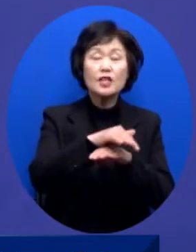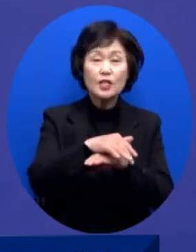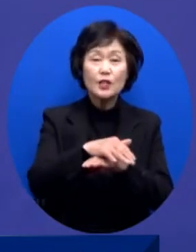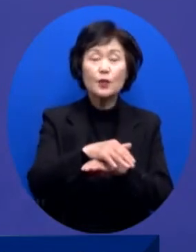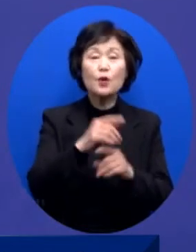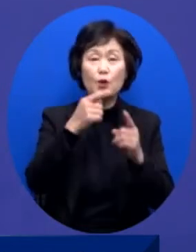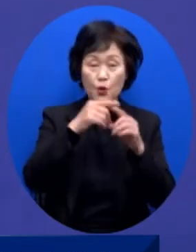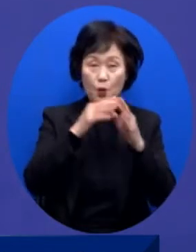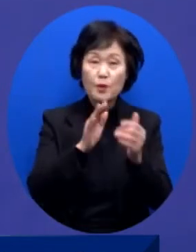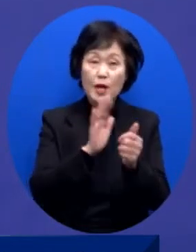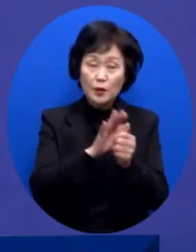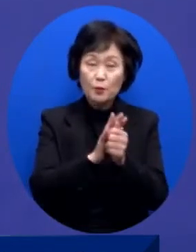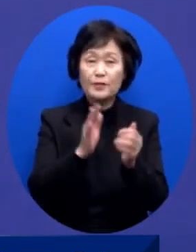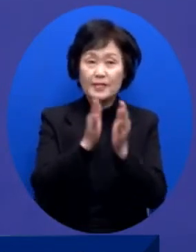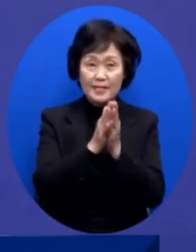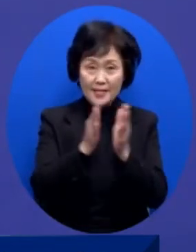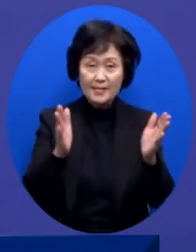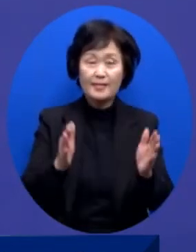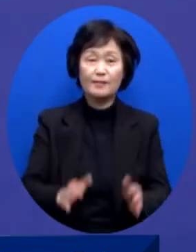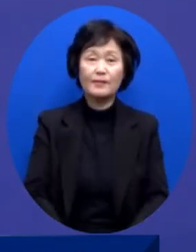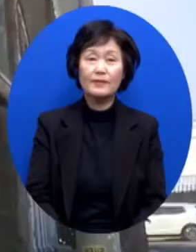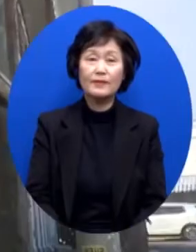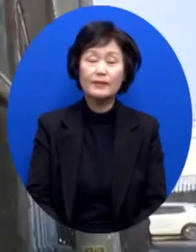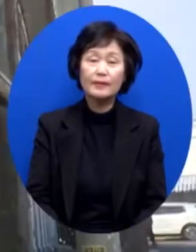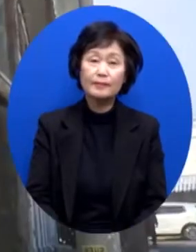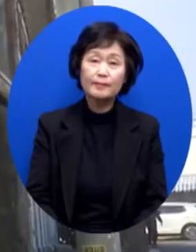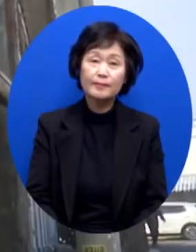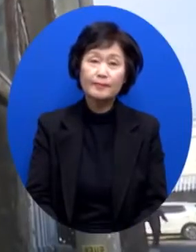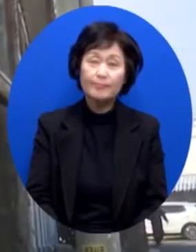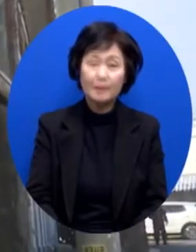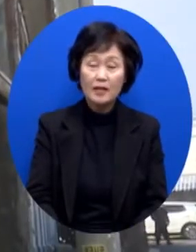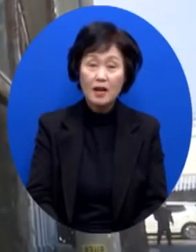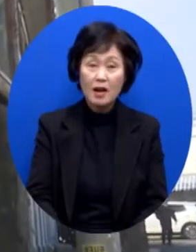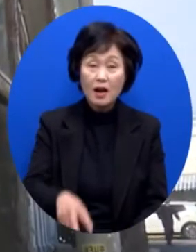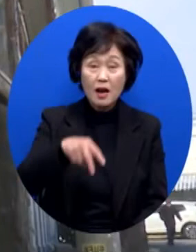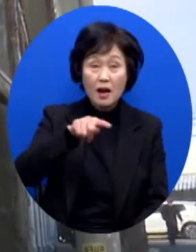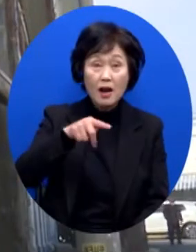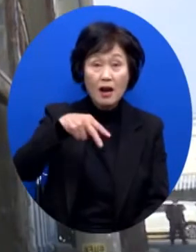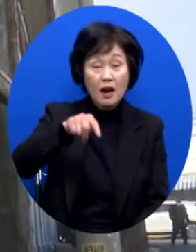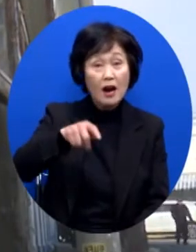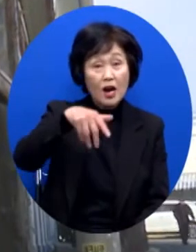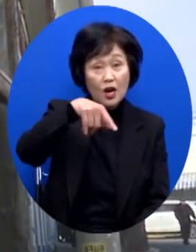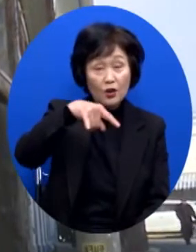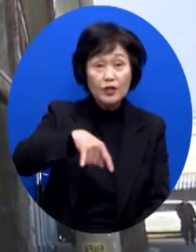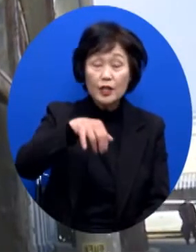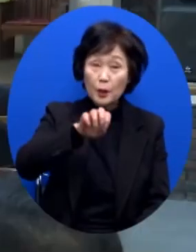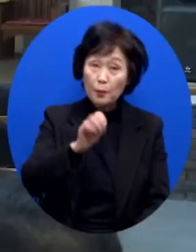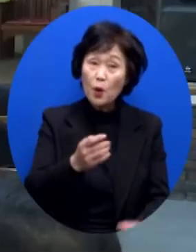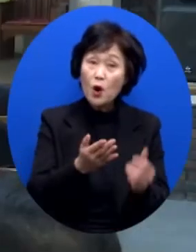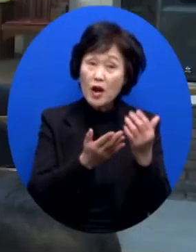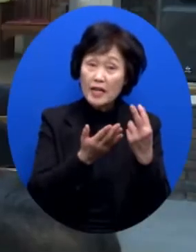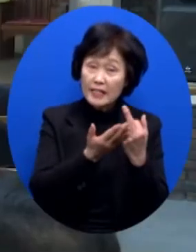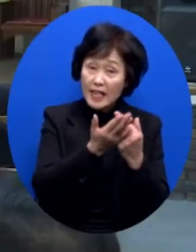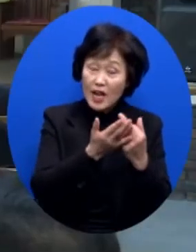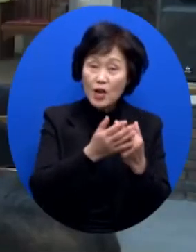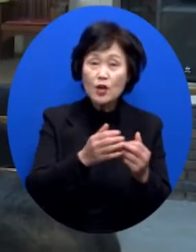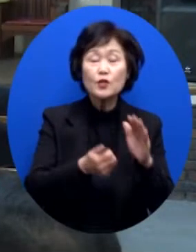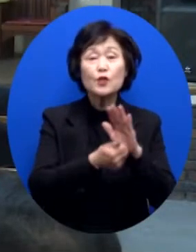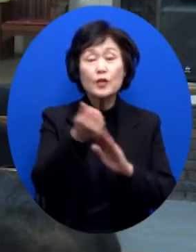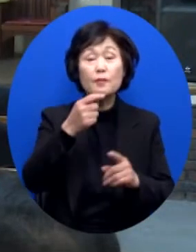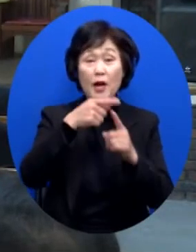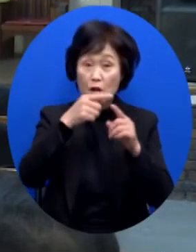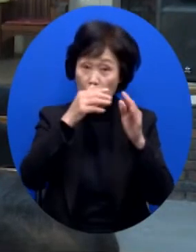시작했습니다 제주방송 박지환 기자 입니다 허비 포시 법한 동에 위치한 제주 희망 교회의 교육관